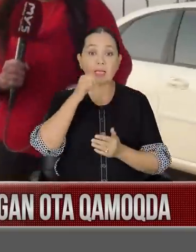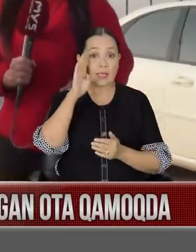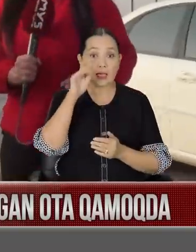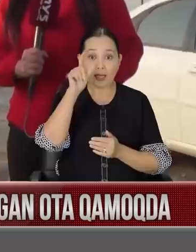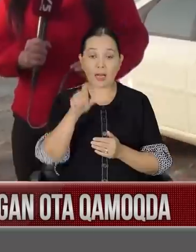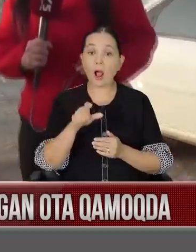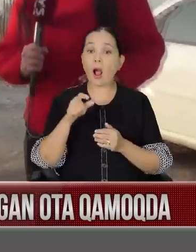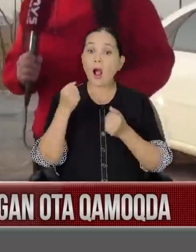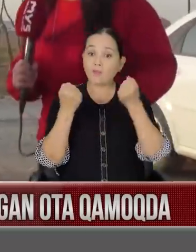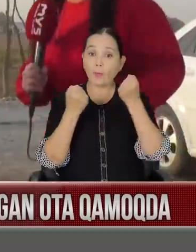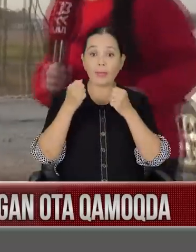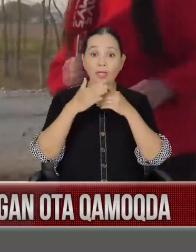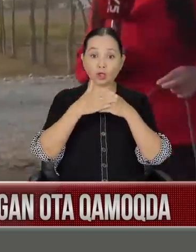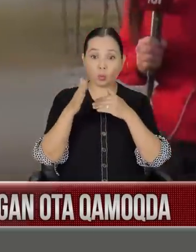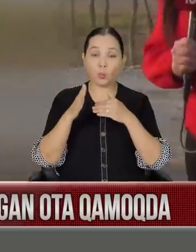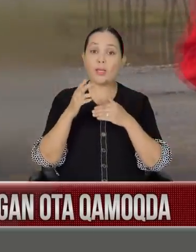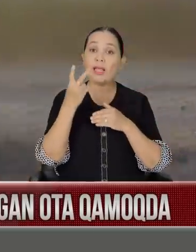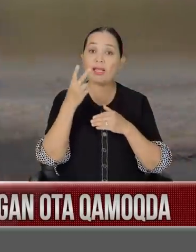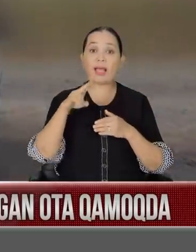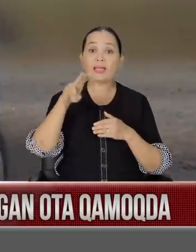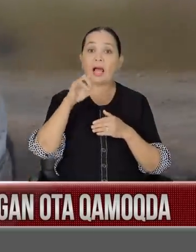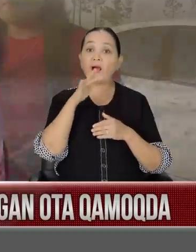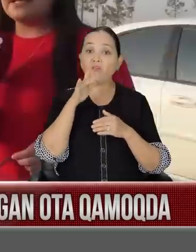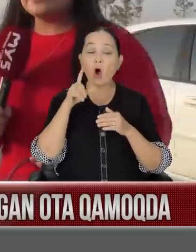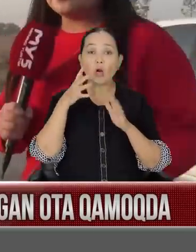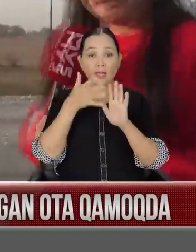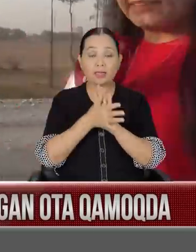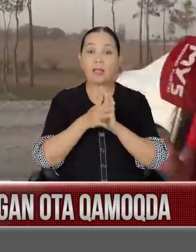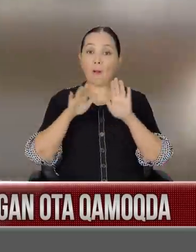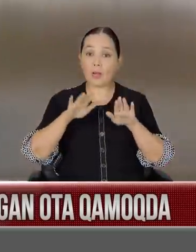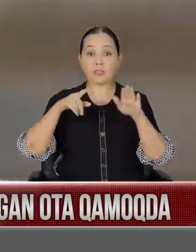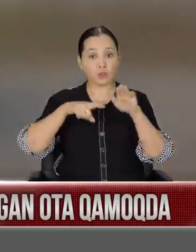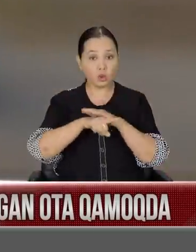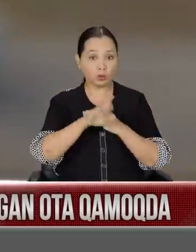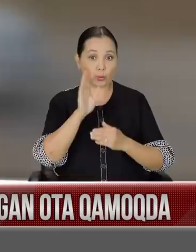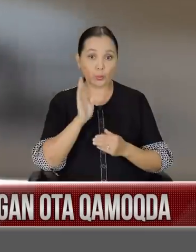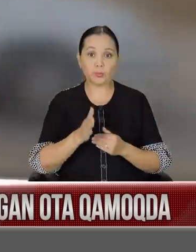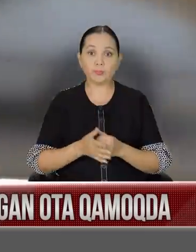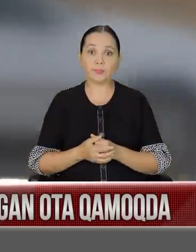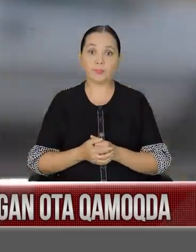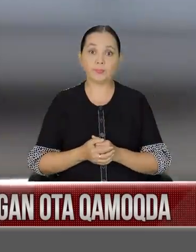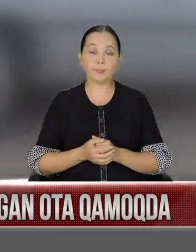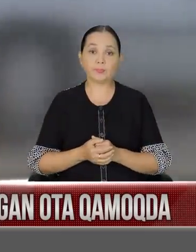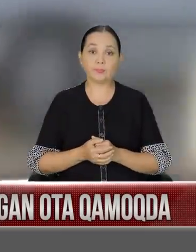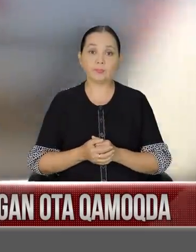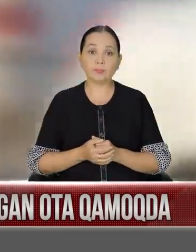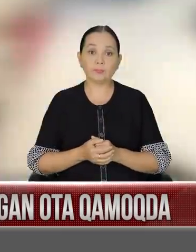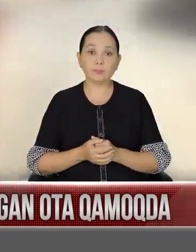yigit avtomashina eshiklarini buzishga 2 daqiqa vaqt sarflaydi hamda manzildan juftakni rostlaydi.